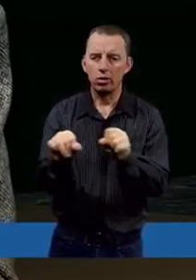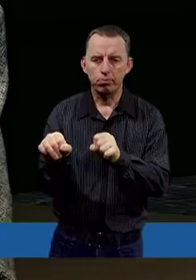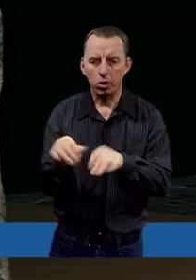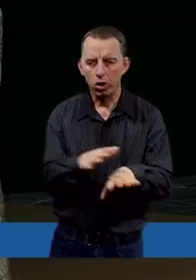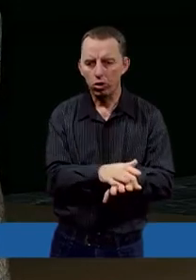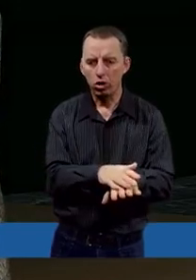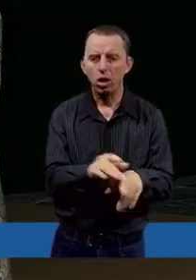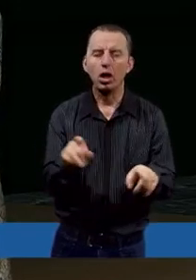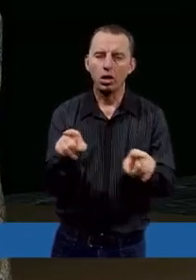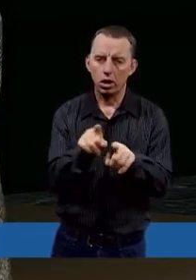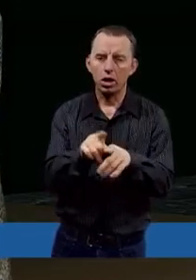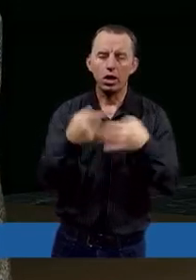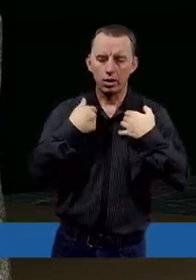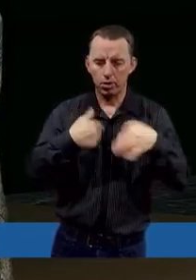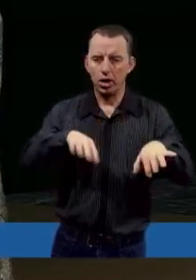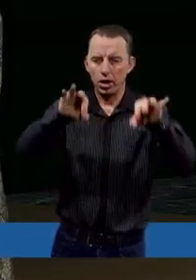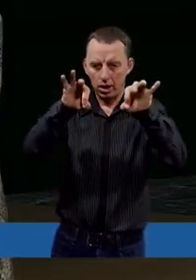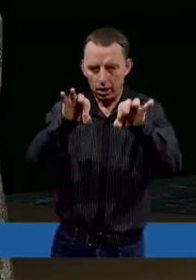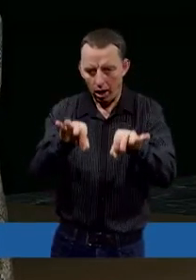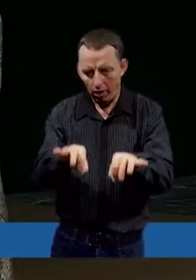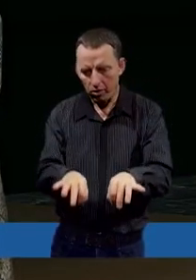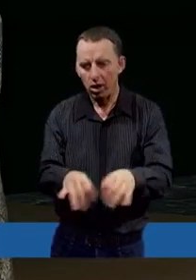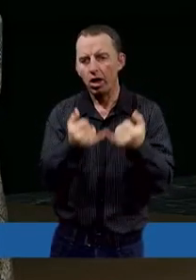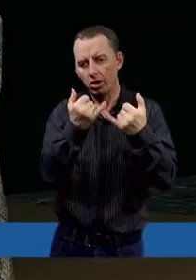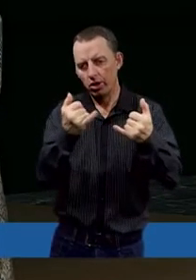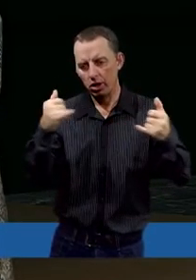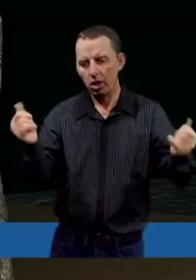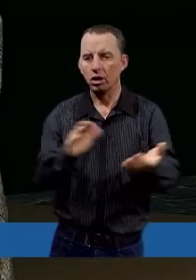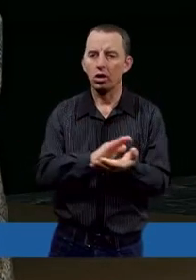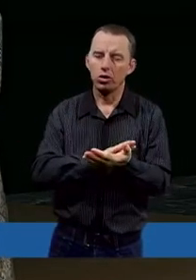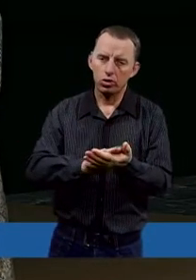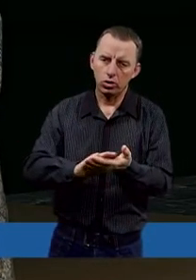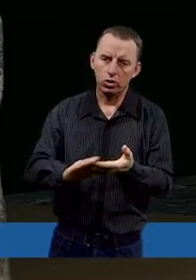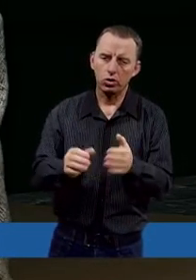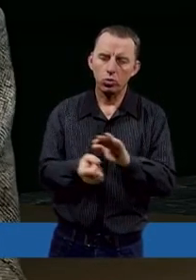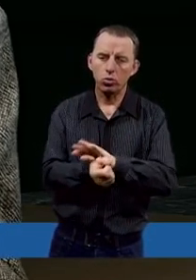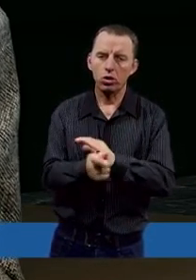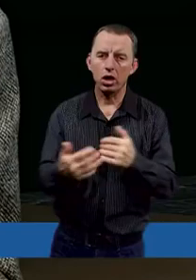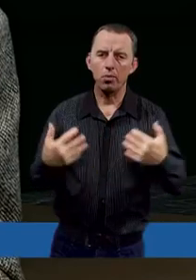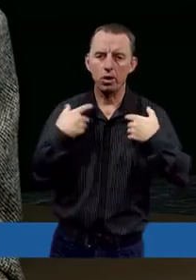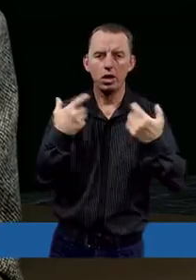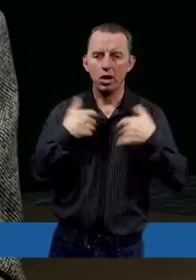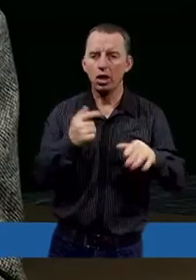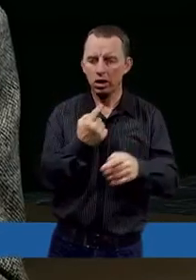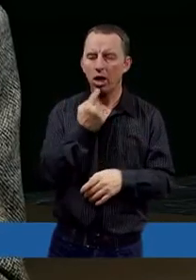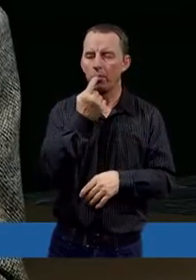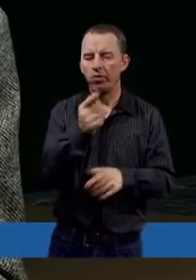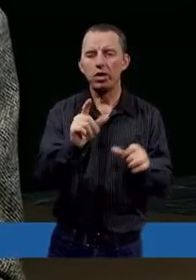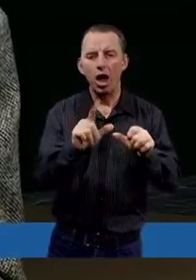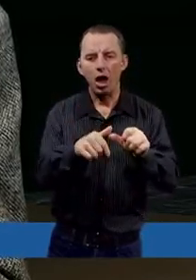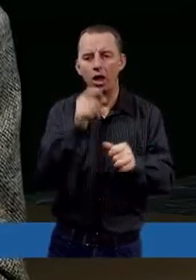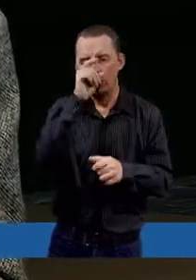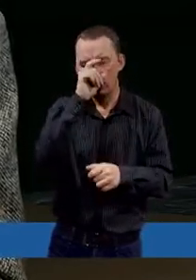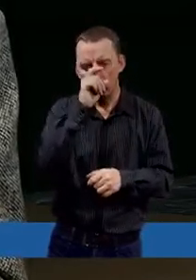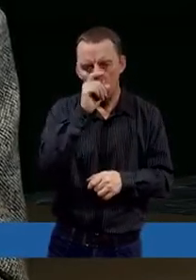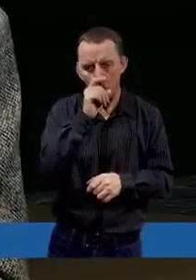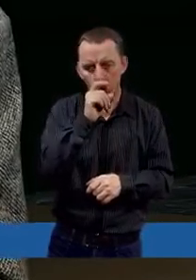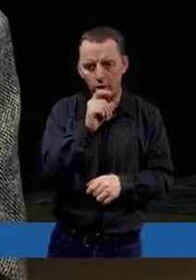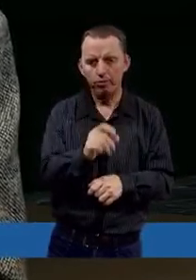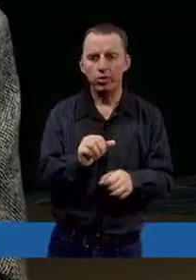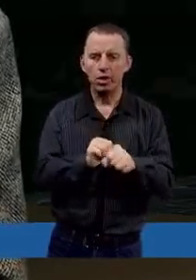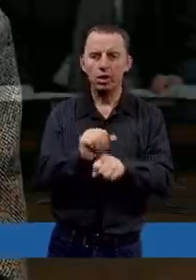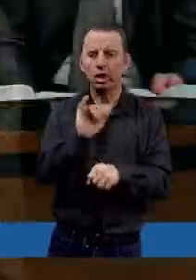gdzieś my także zawiniliśmy w tej naszej, na naszej ścieżce życia. I ja nie chcę powiedzieć, ale zło